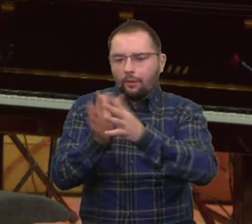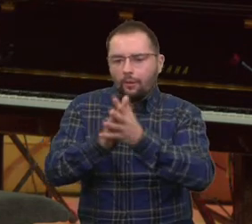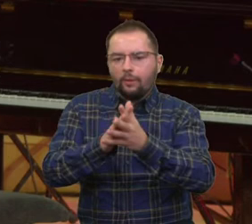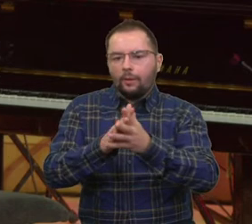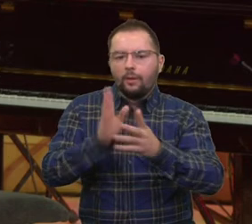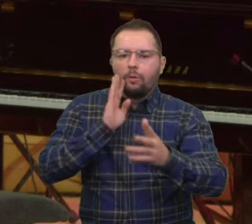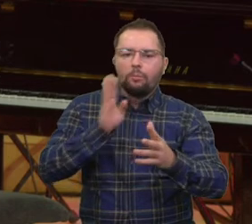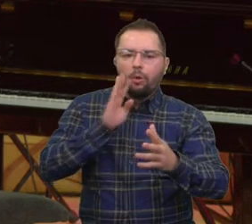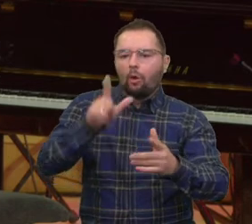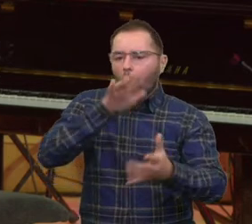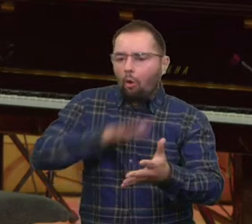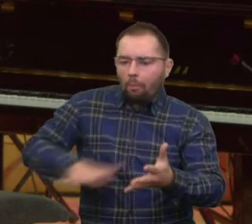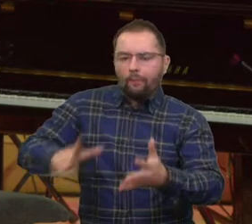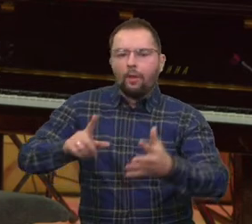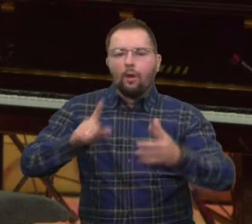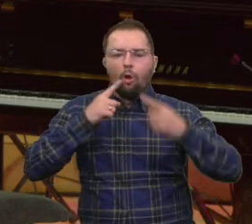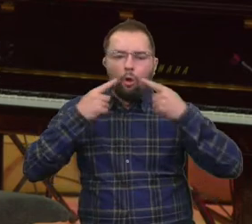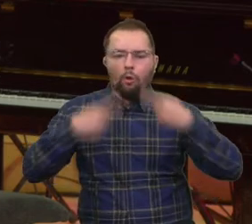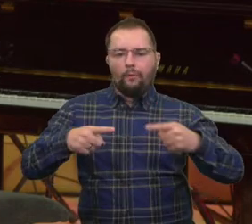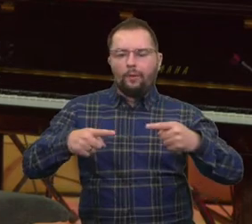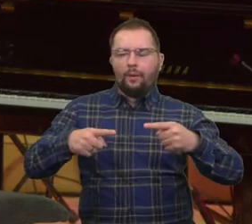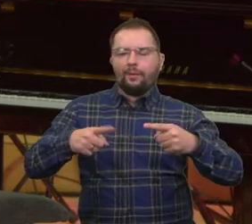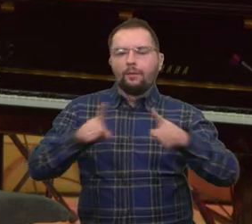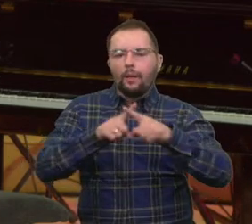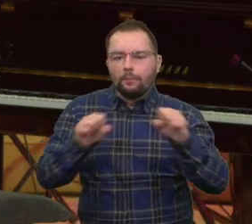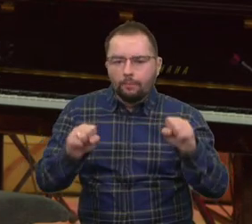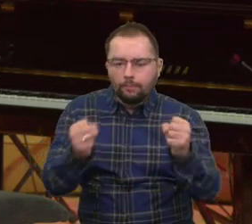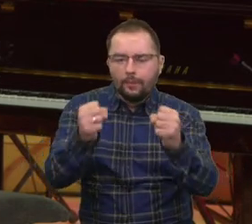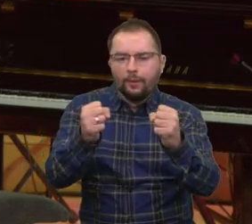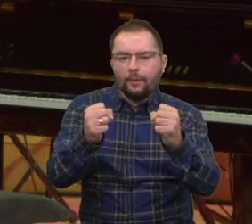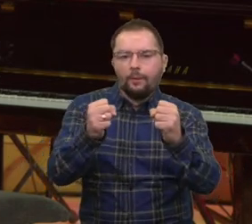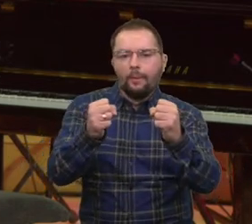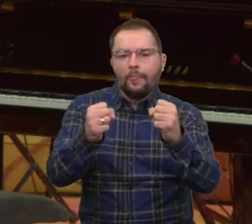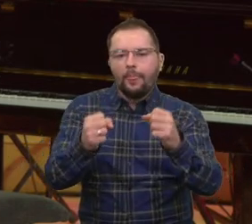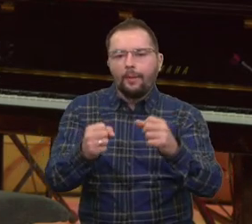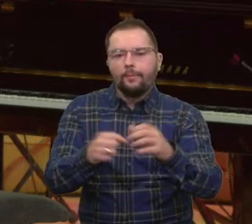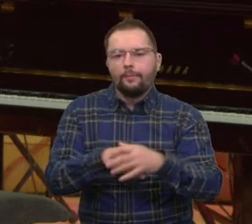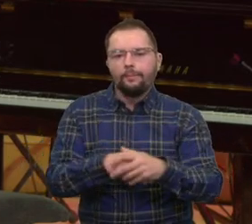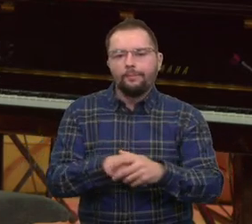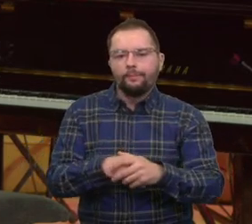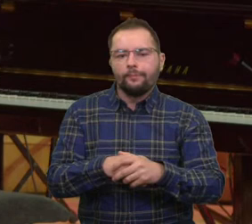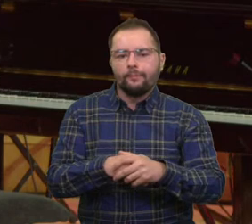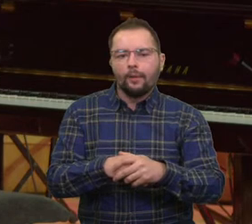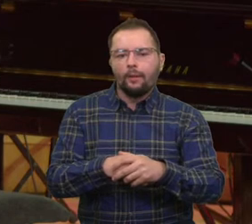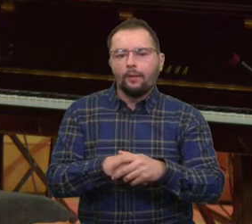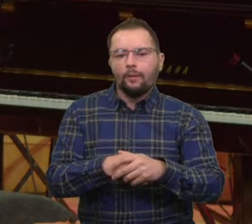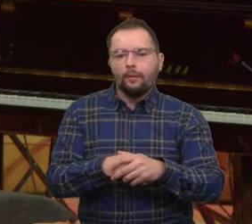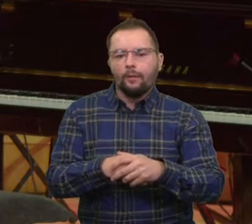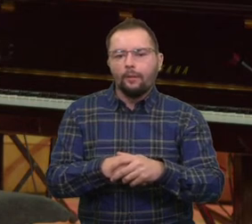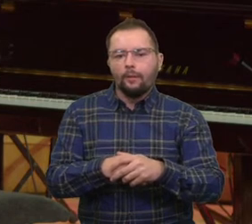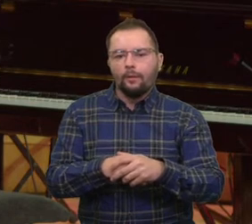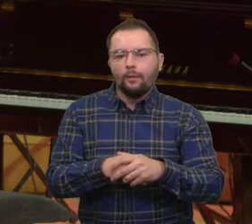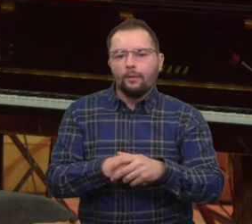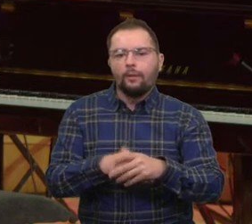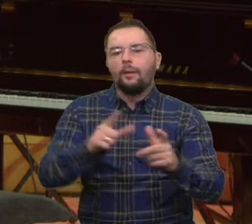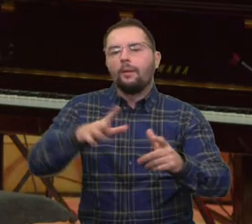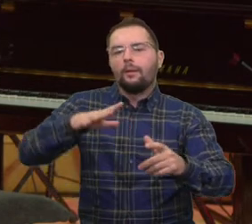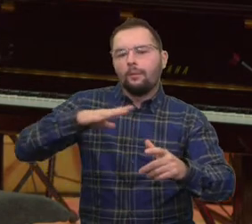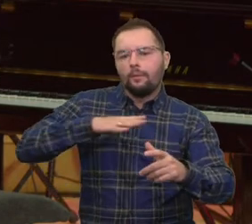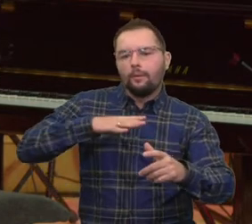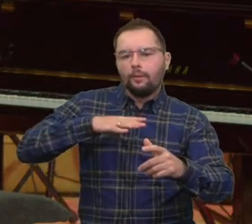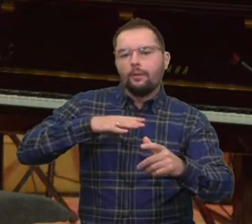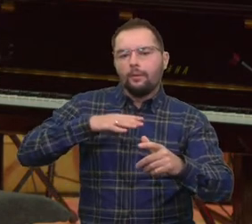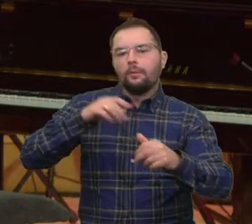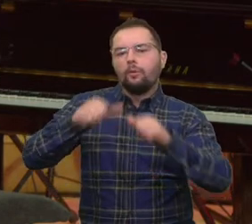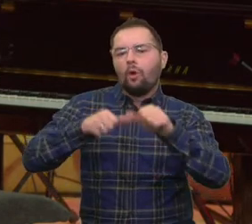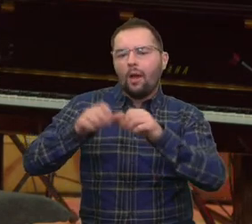obywatelskiej odpowiedzialności i aktywności, takiej przynajmniej, co najmniej, jaką mieliśmy przez ostatnie